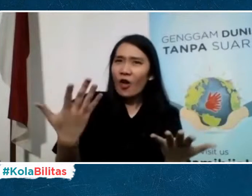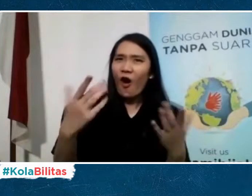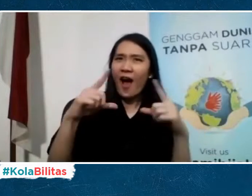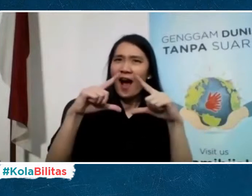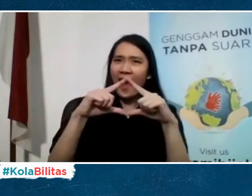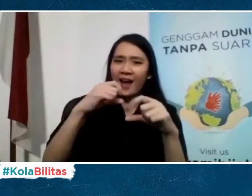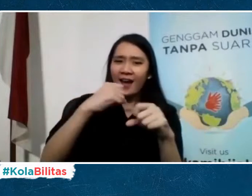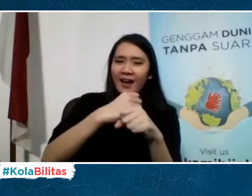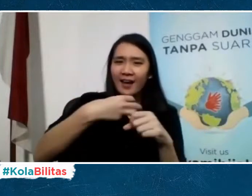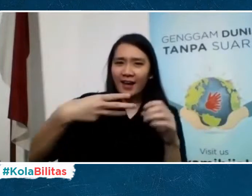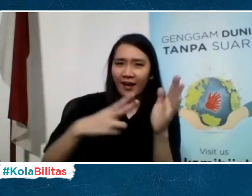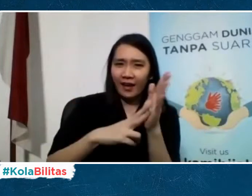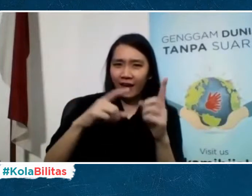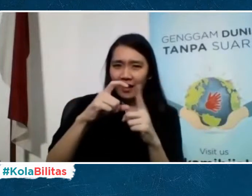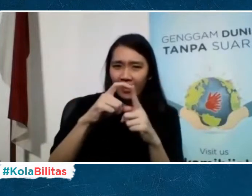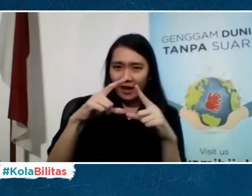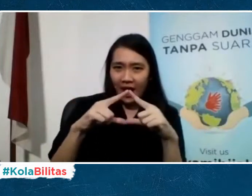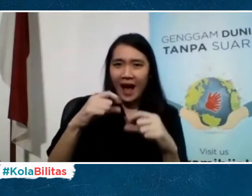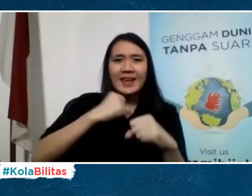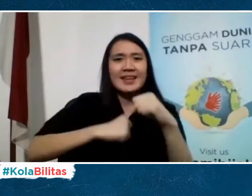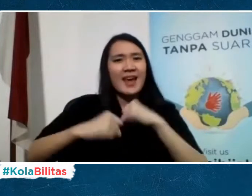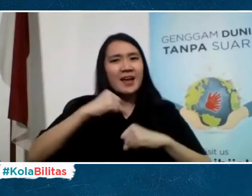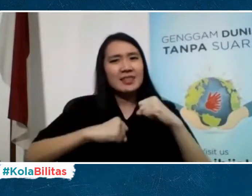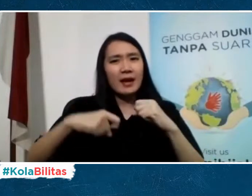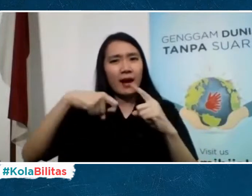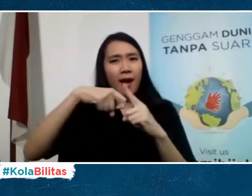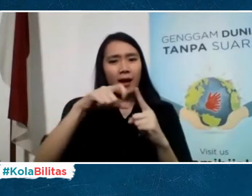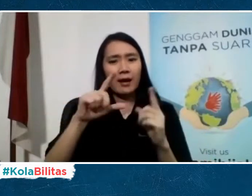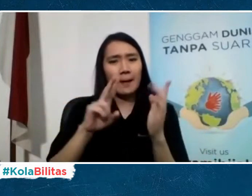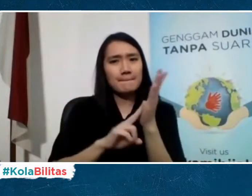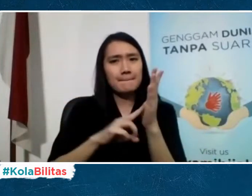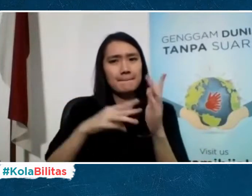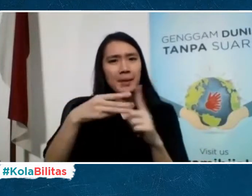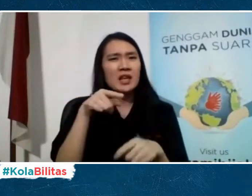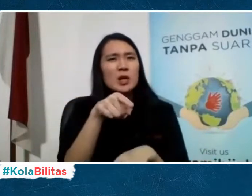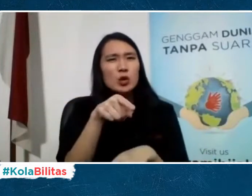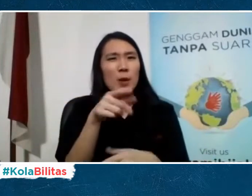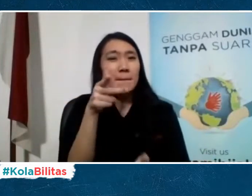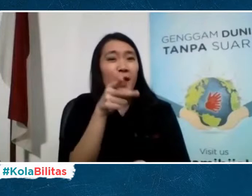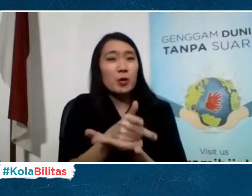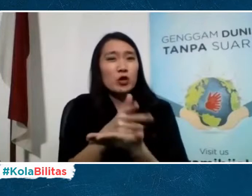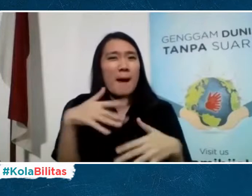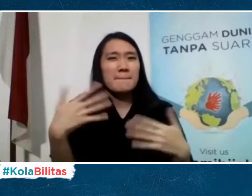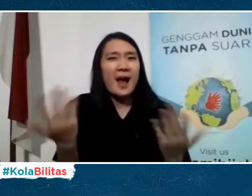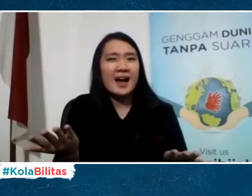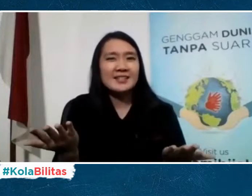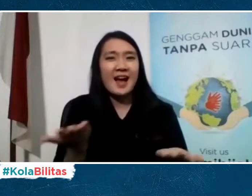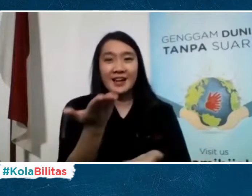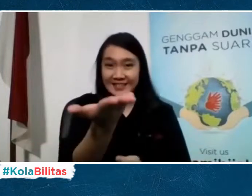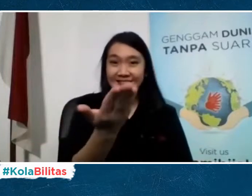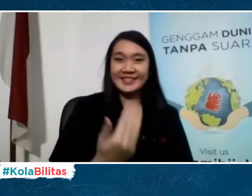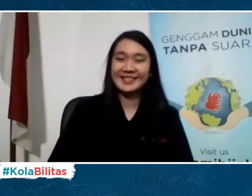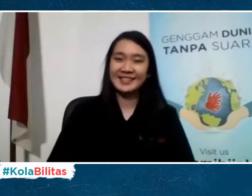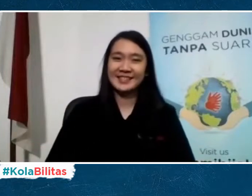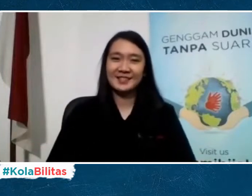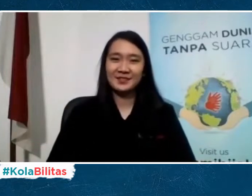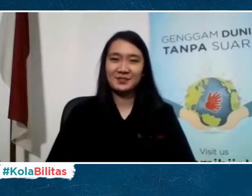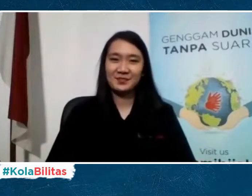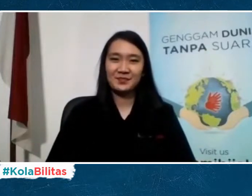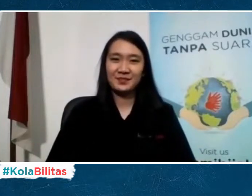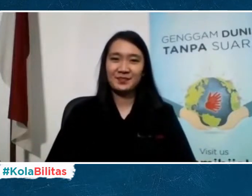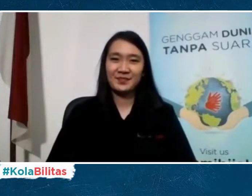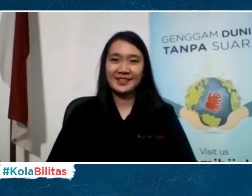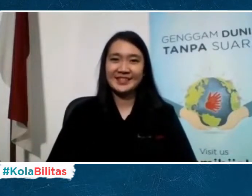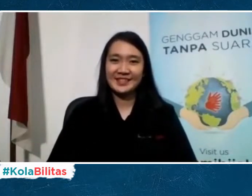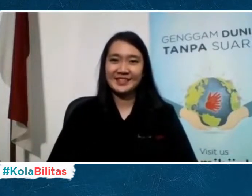Program kerja atau agenda kegiatan KLNB itu meliputi apa saja ya Mas